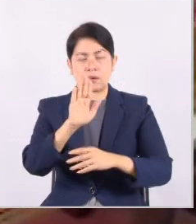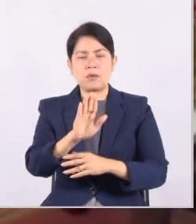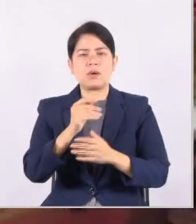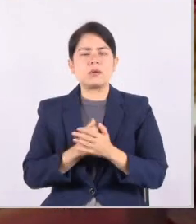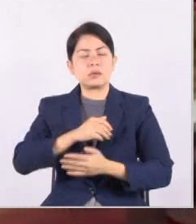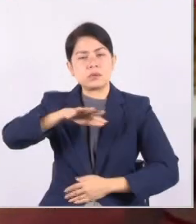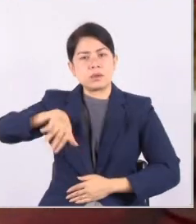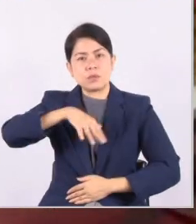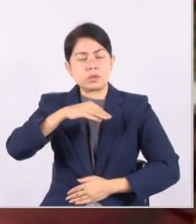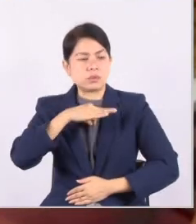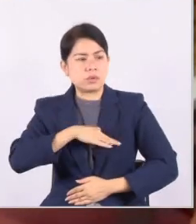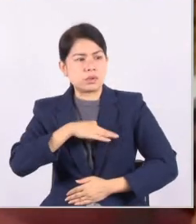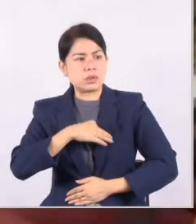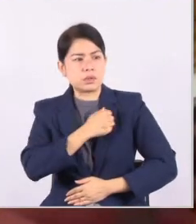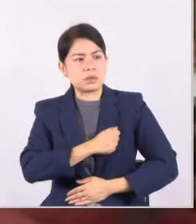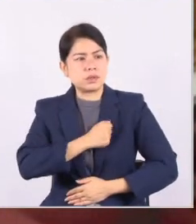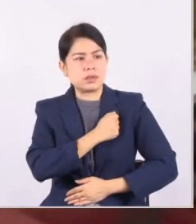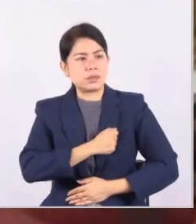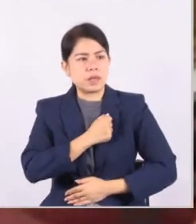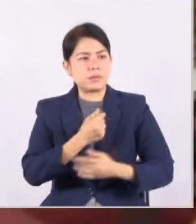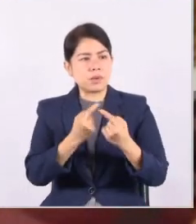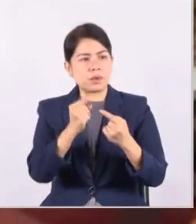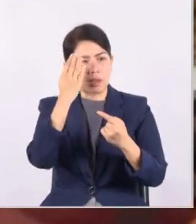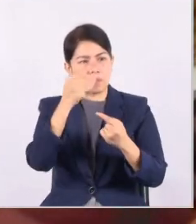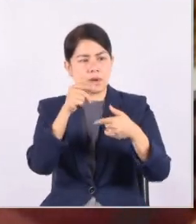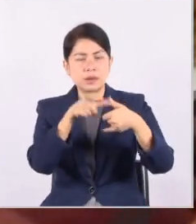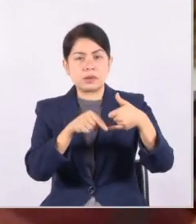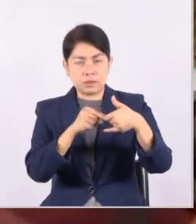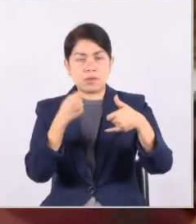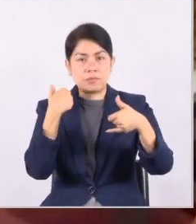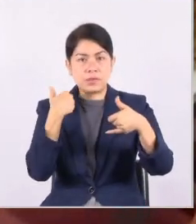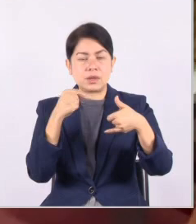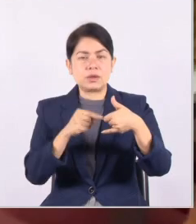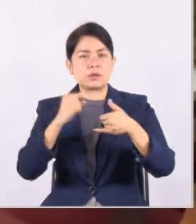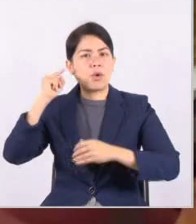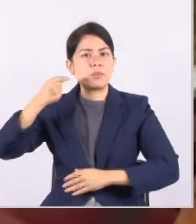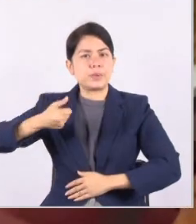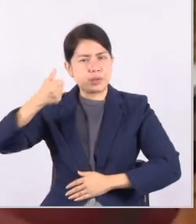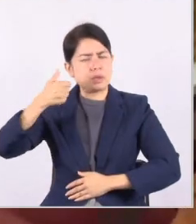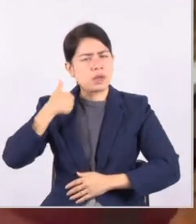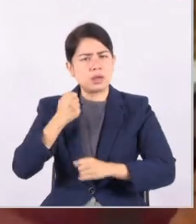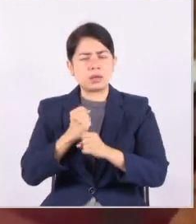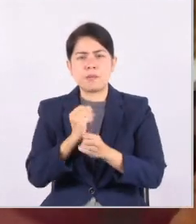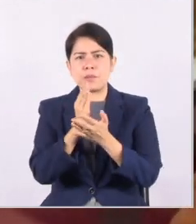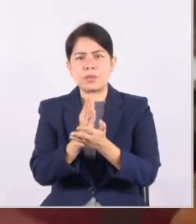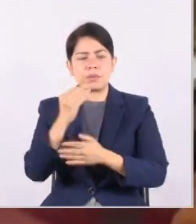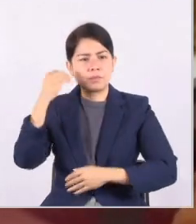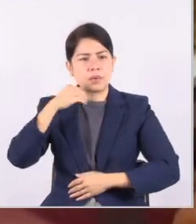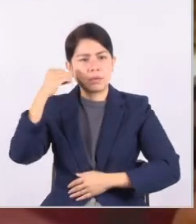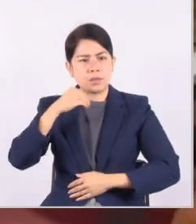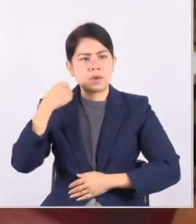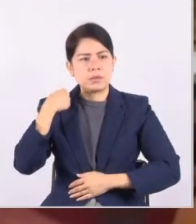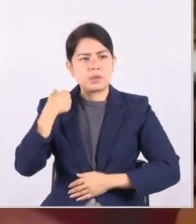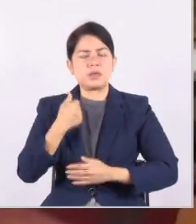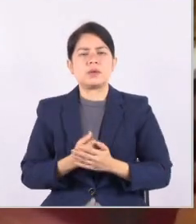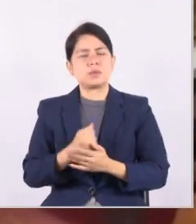าเสียใจแต่ลึกๆก็เชื่อว่าเป็นการจากไปของคนมีบุญเชื่อว่าพี่สาวเนี่ยทำบุญปฏิบัติธรรมจนเห็นสัจธรรมของชีวิตก็เ